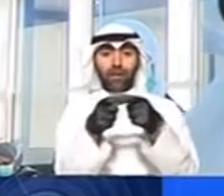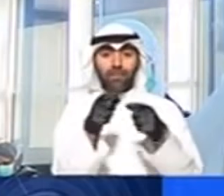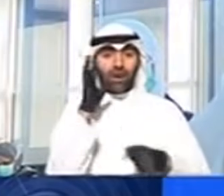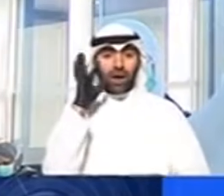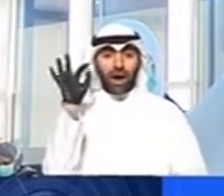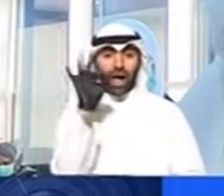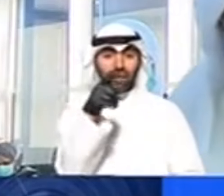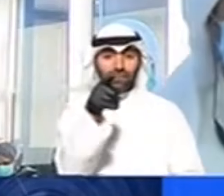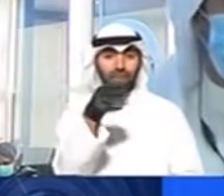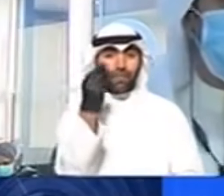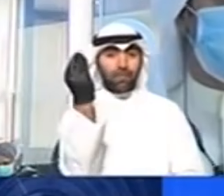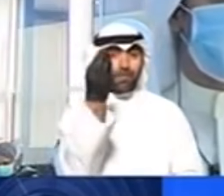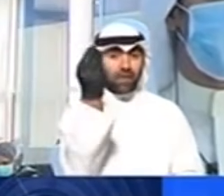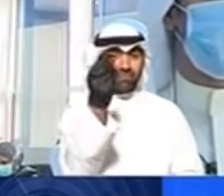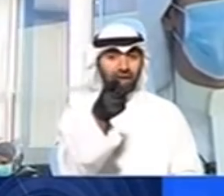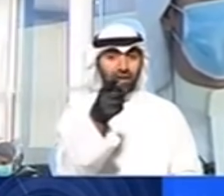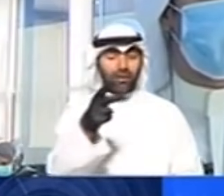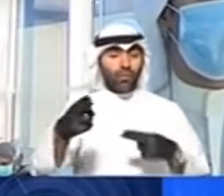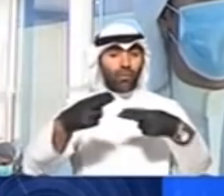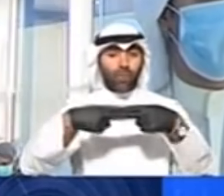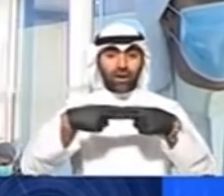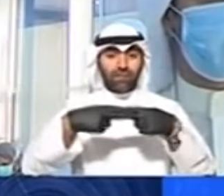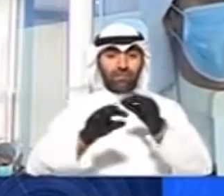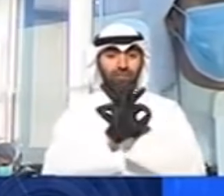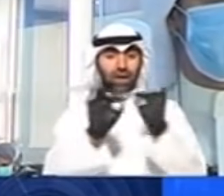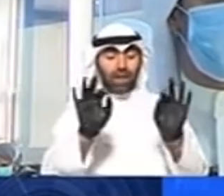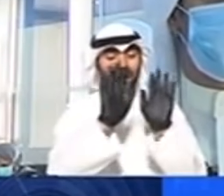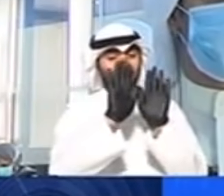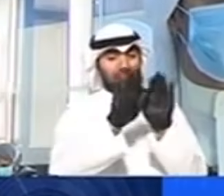المبارك ترتب عليه التزامات